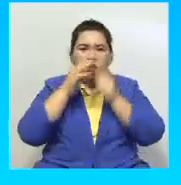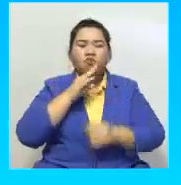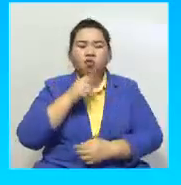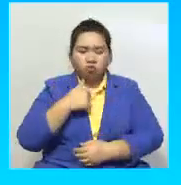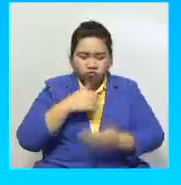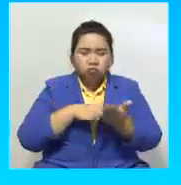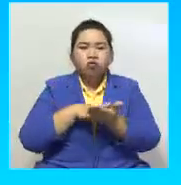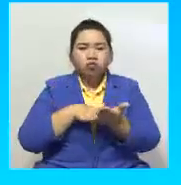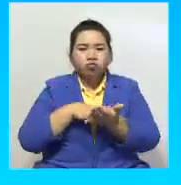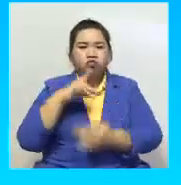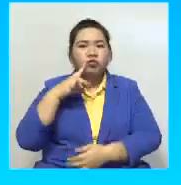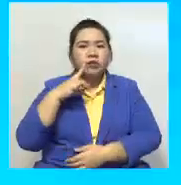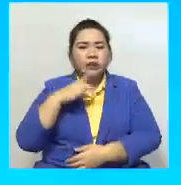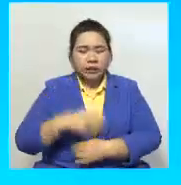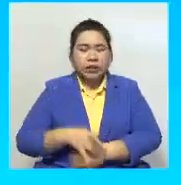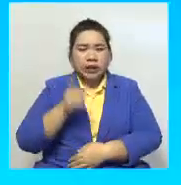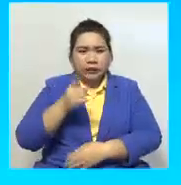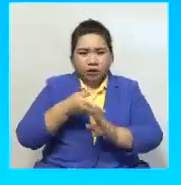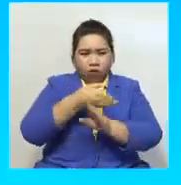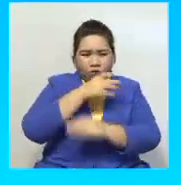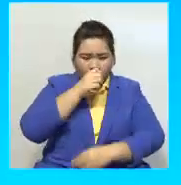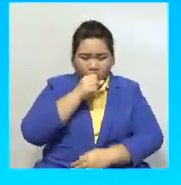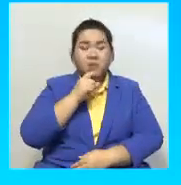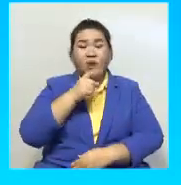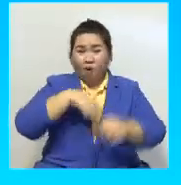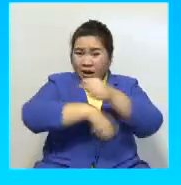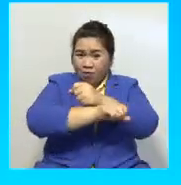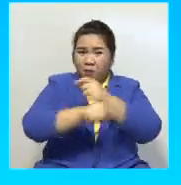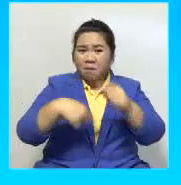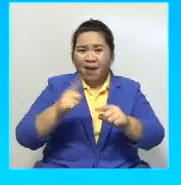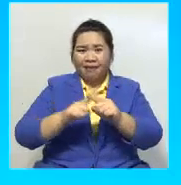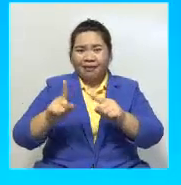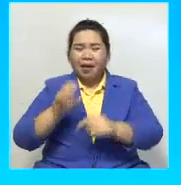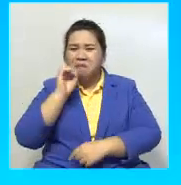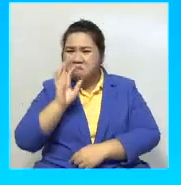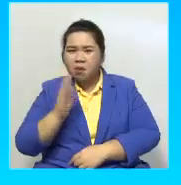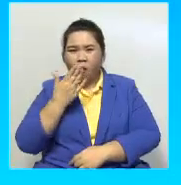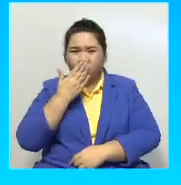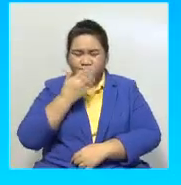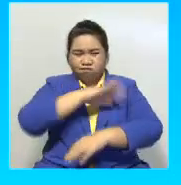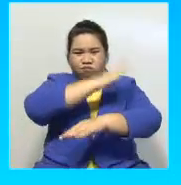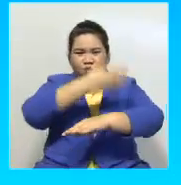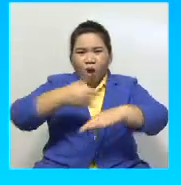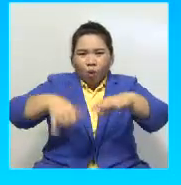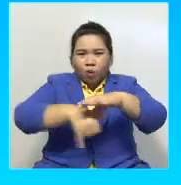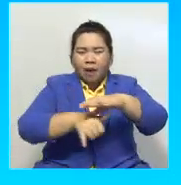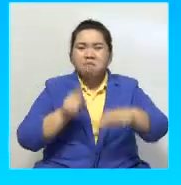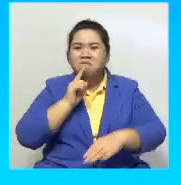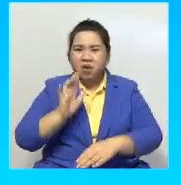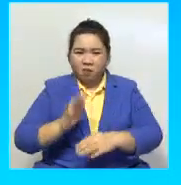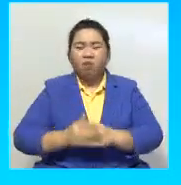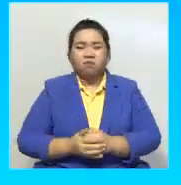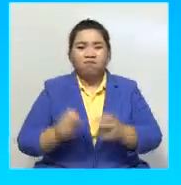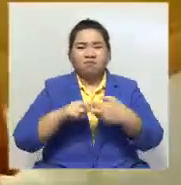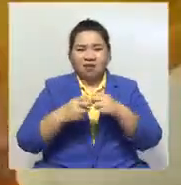เด็กดื้อเพราะก่อนหน้านี้นะครับบอกแค่ว่าจะไปเล่นบอลแต่ไม่ได้บอกนะครับว่าจะเข้าไปเที่ยวในถ้ำหลวงจนเกิดเหตุการณ์ทั้งหมดเกิดขึ้น